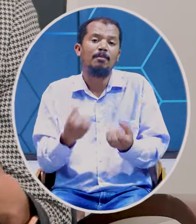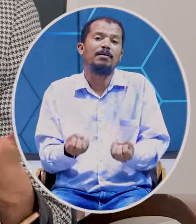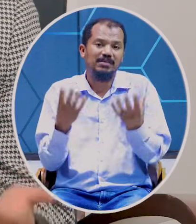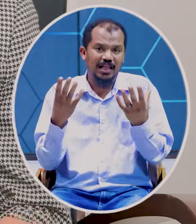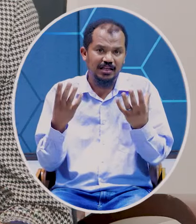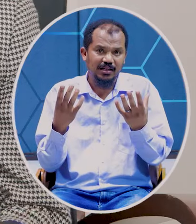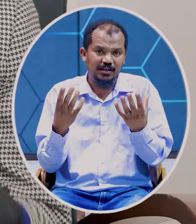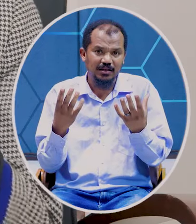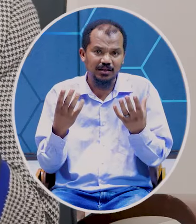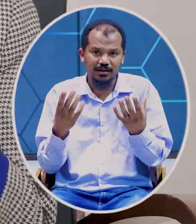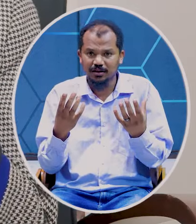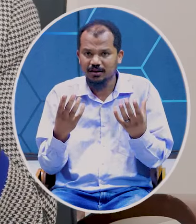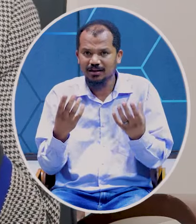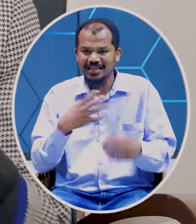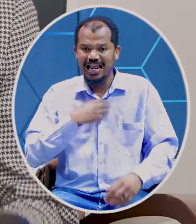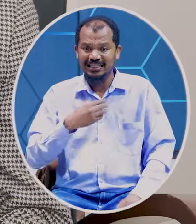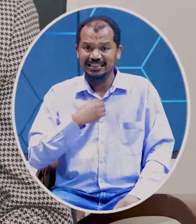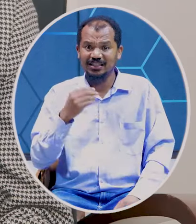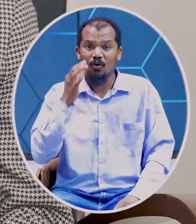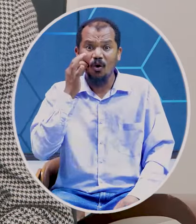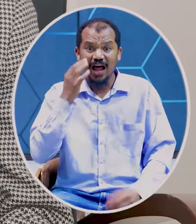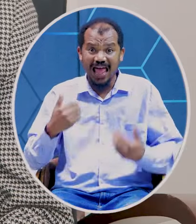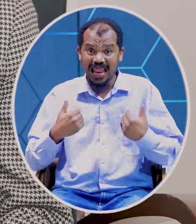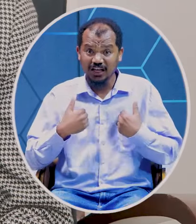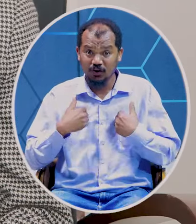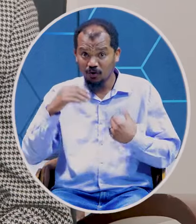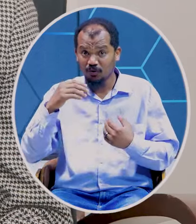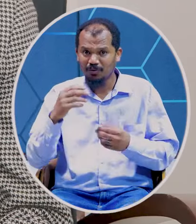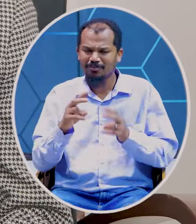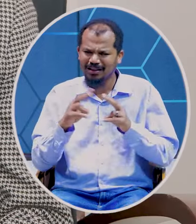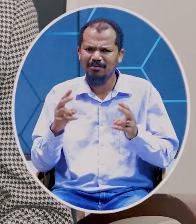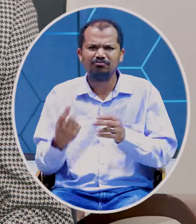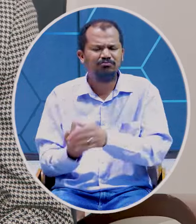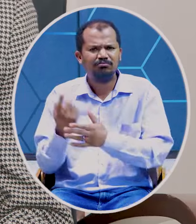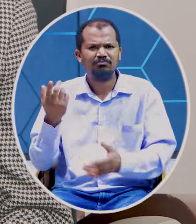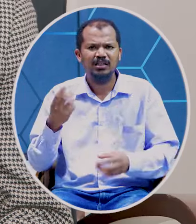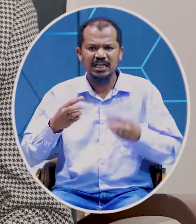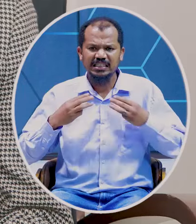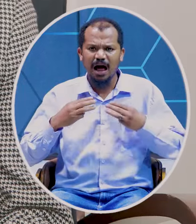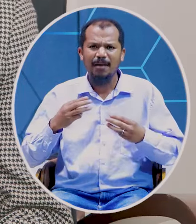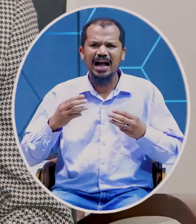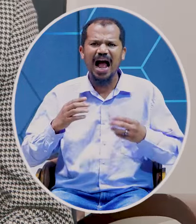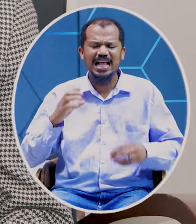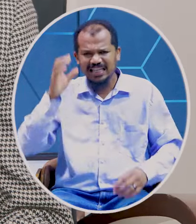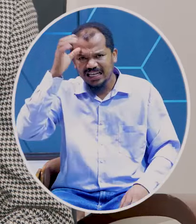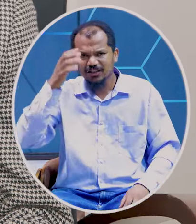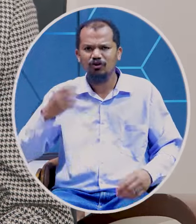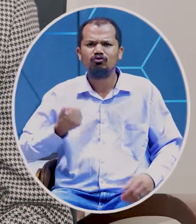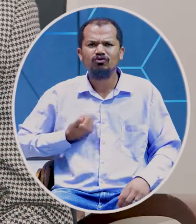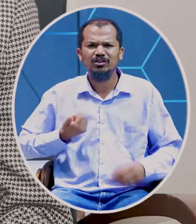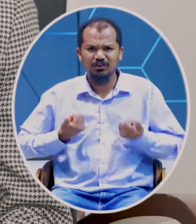እሱ በብዛት ነጭ ከለር ያላቸው ቆዳ ከለር ያላቸው ላይ በጣም ይከሰታል ግን የሳምባ ካንሰር የጡት